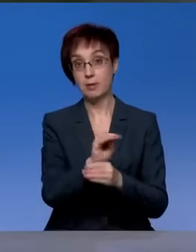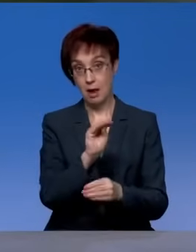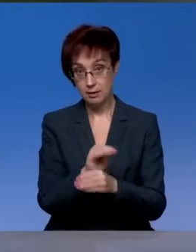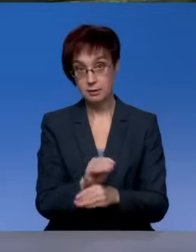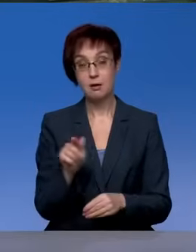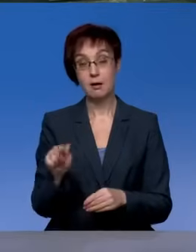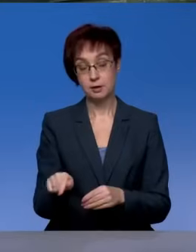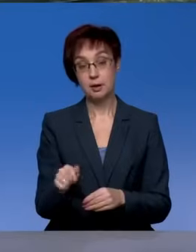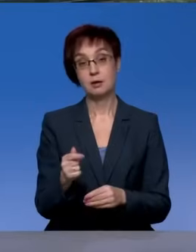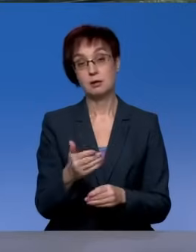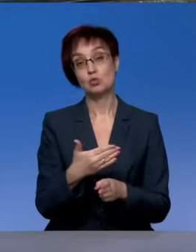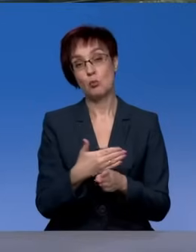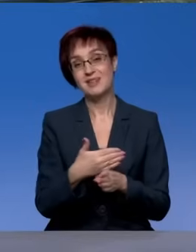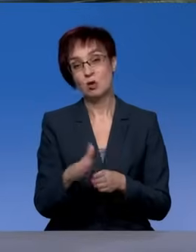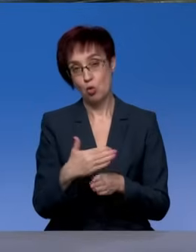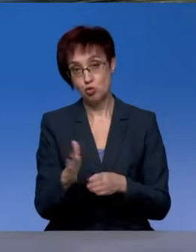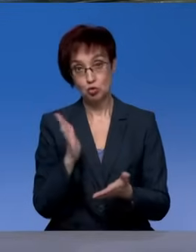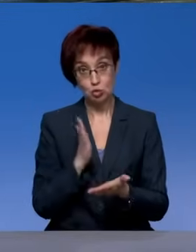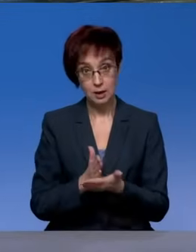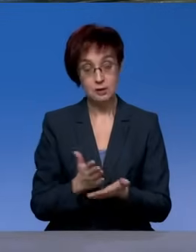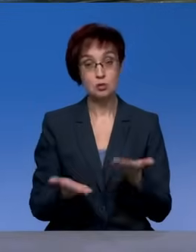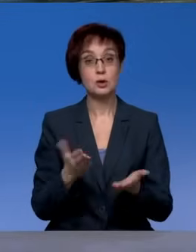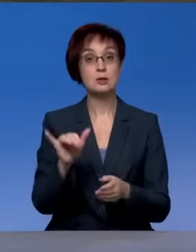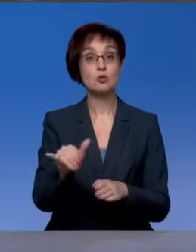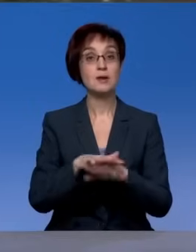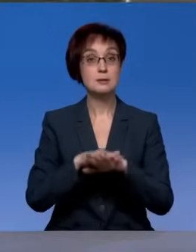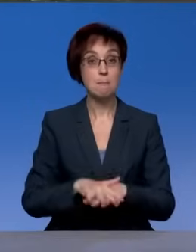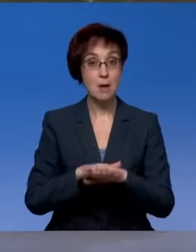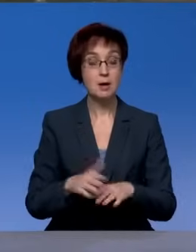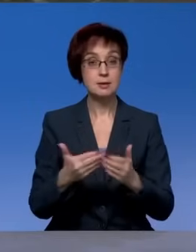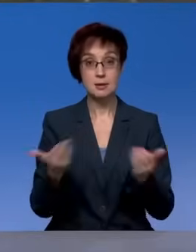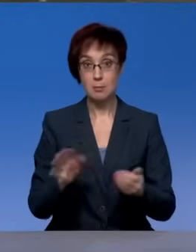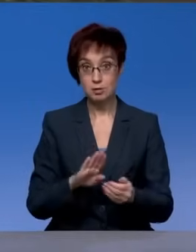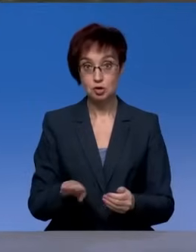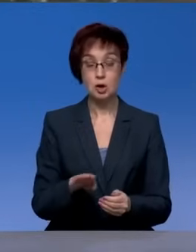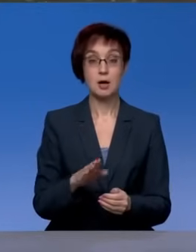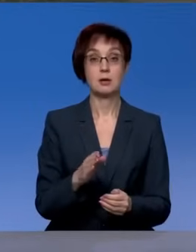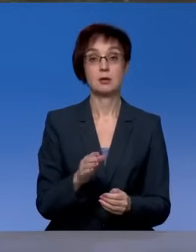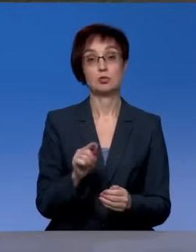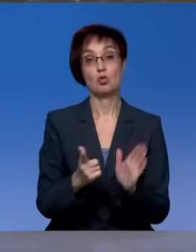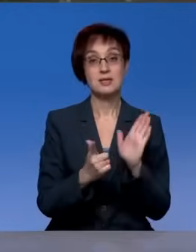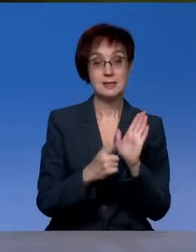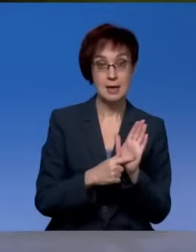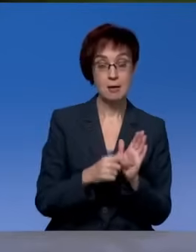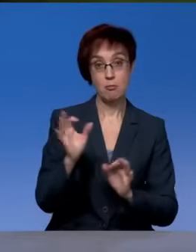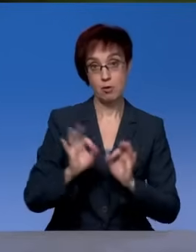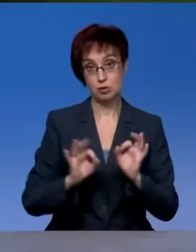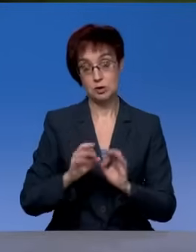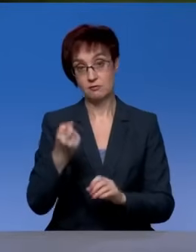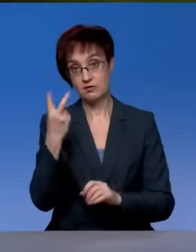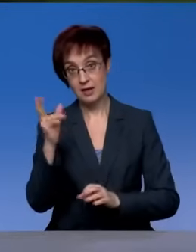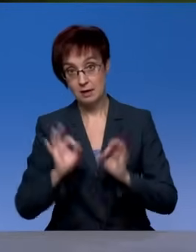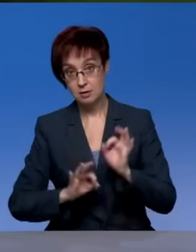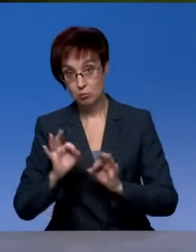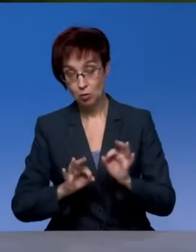базис небольшой, те же самые 12 тысяч, то что 7%, что 12% плюс для вас большой роли не играют.